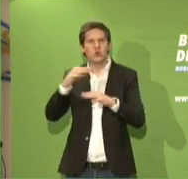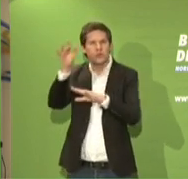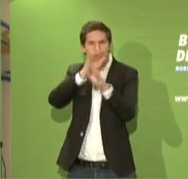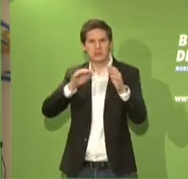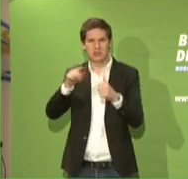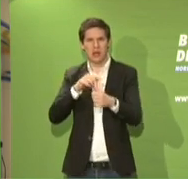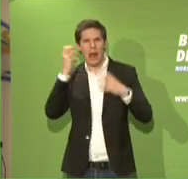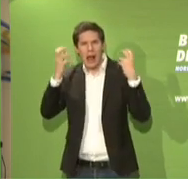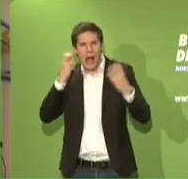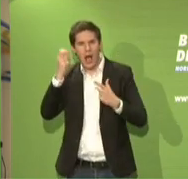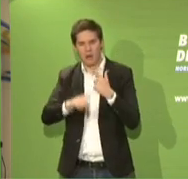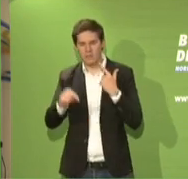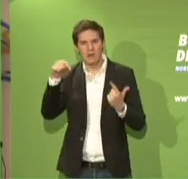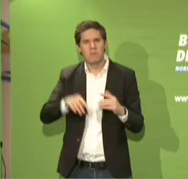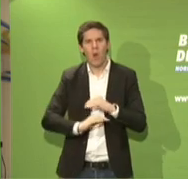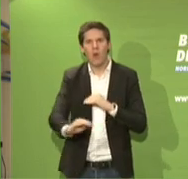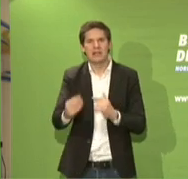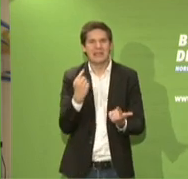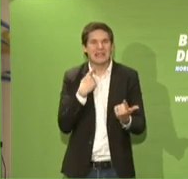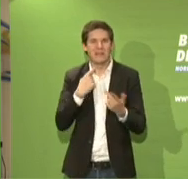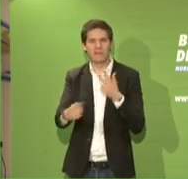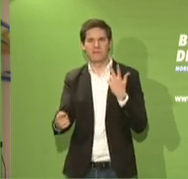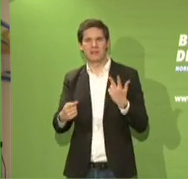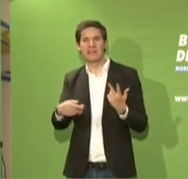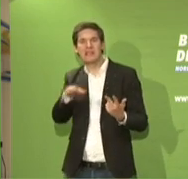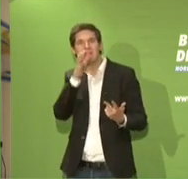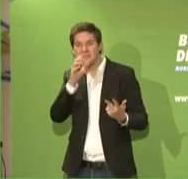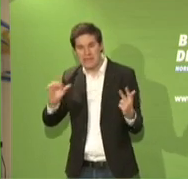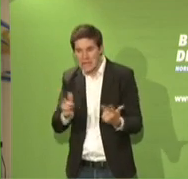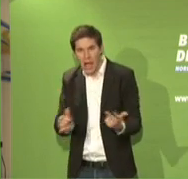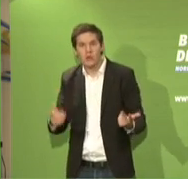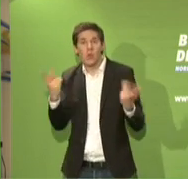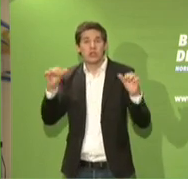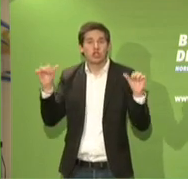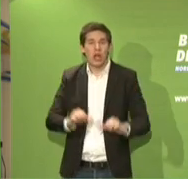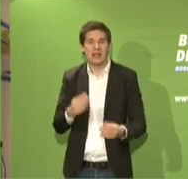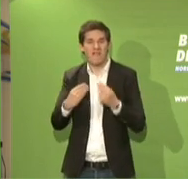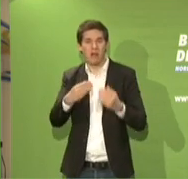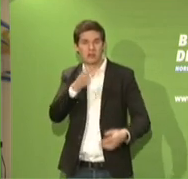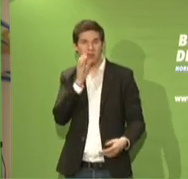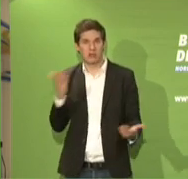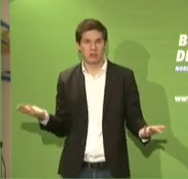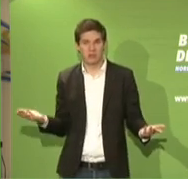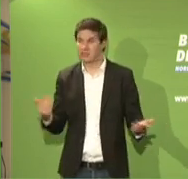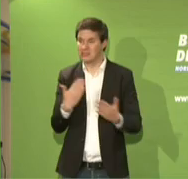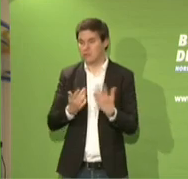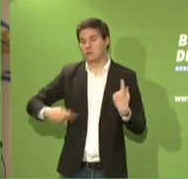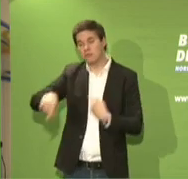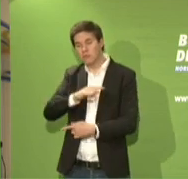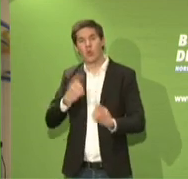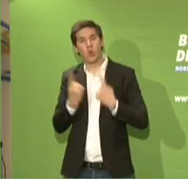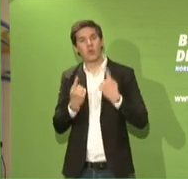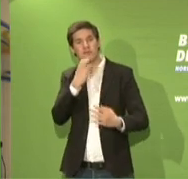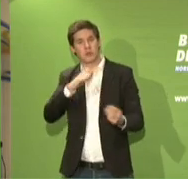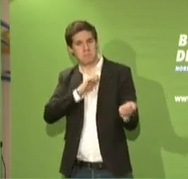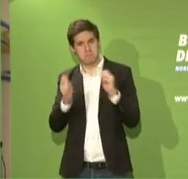unter vergifteten Böden, unter schlechtem Trinkwasser oder gar keinem Trinkwasser. Und weil wir Grüne das mit der Gesellschaft ändern wollen, müssen wir